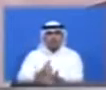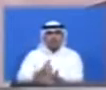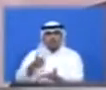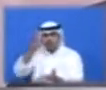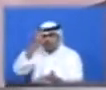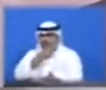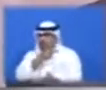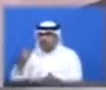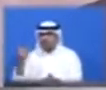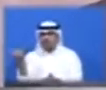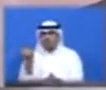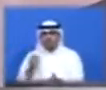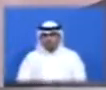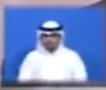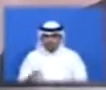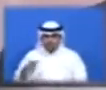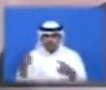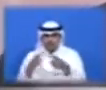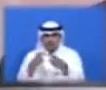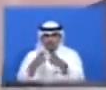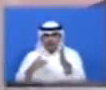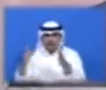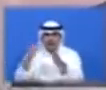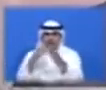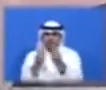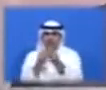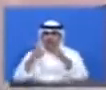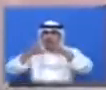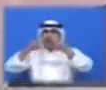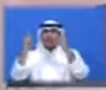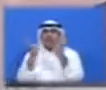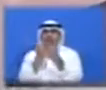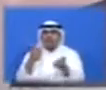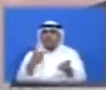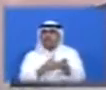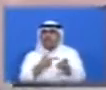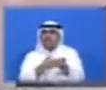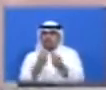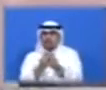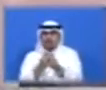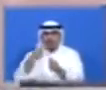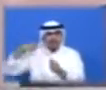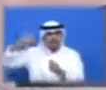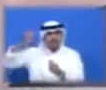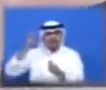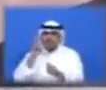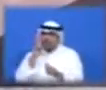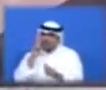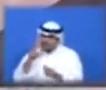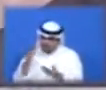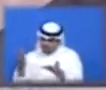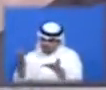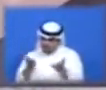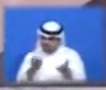احنا بلشنا من اجتماعنا الأخير مع اللجنة الصحية، حطينا بعض التصورات وجبنا